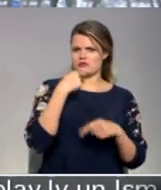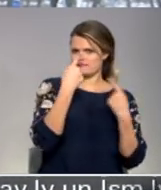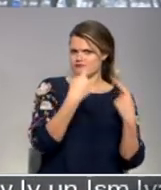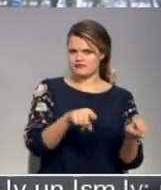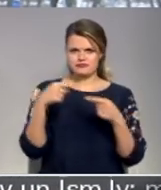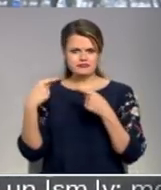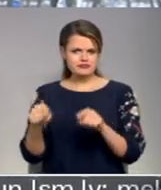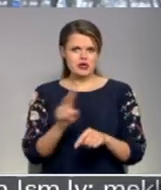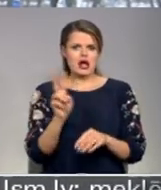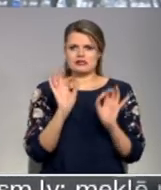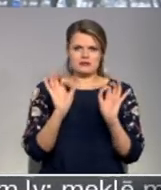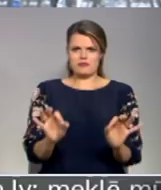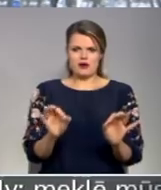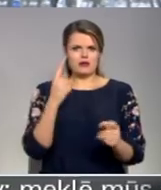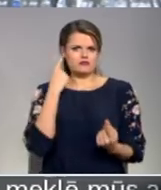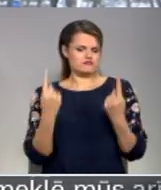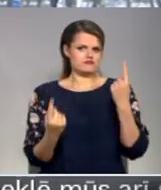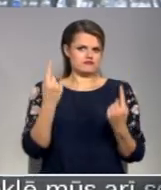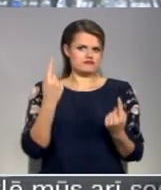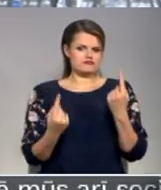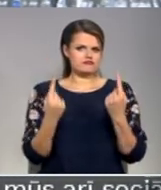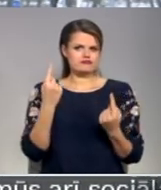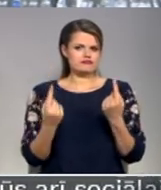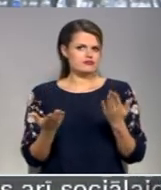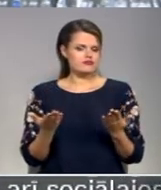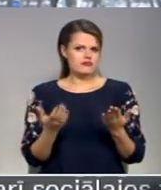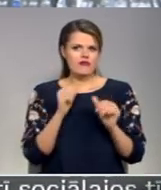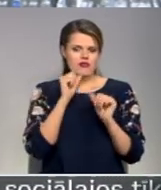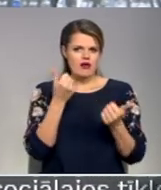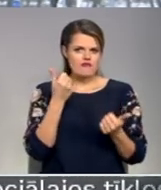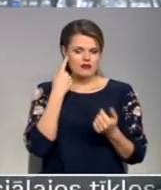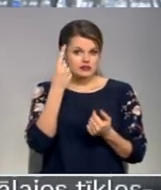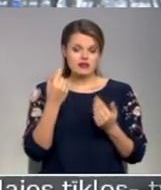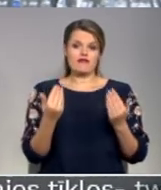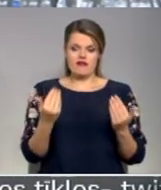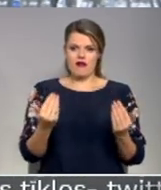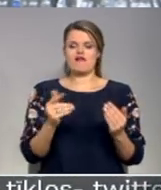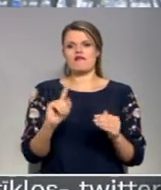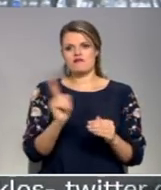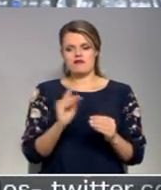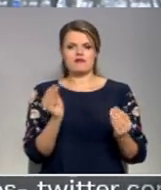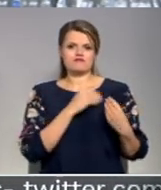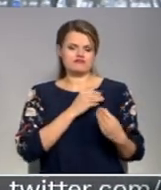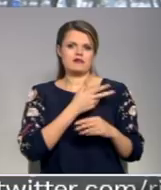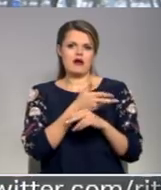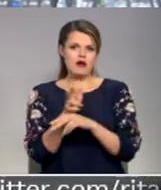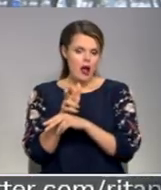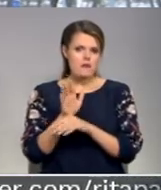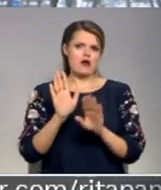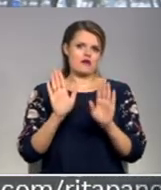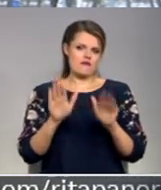beigās rodas pārdomas, nu, kurš ko stāsta patiesību, kurš nepatiesību, un tad šobrīd šis ir ļoti labs veids, kā mēs